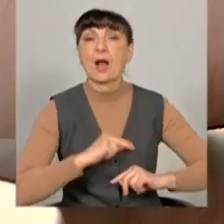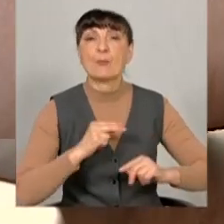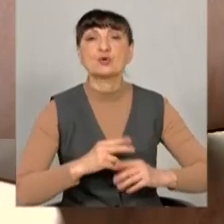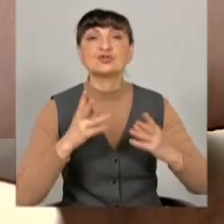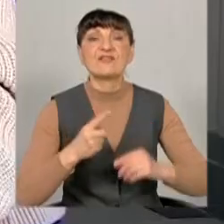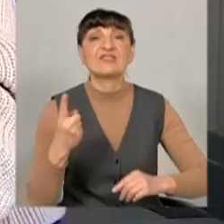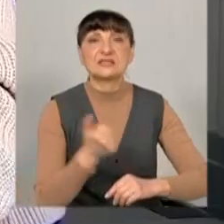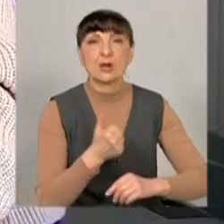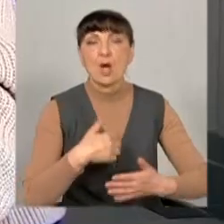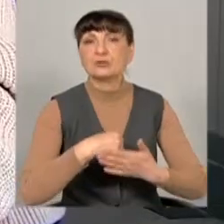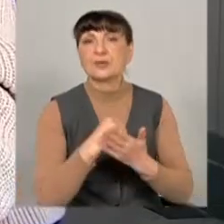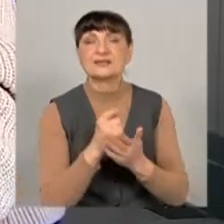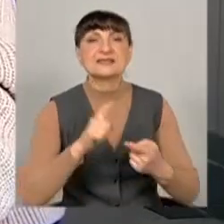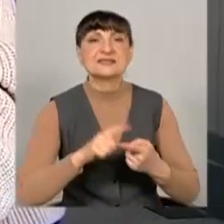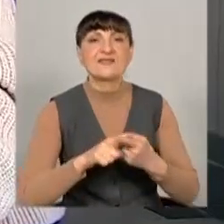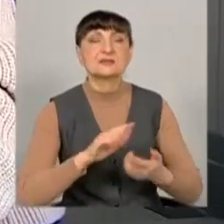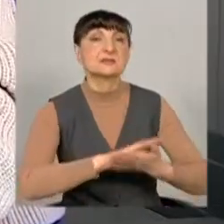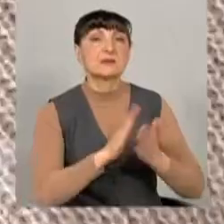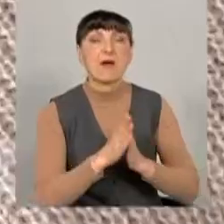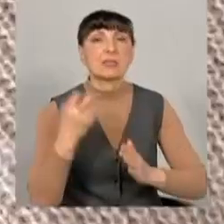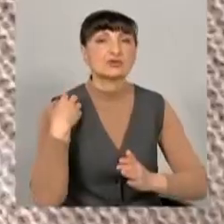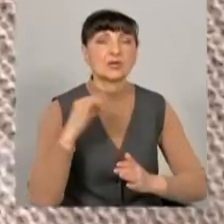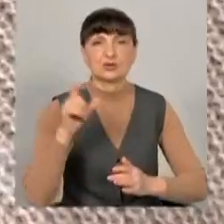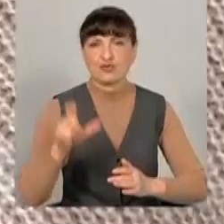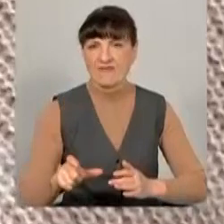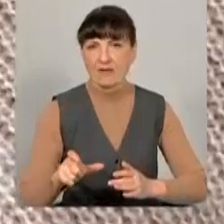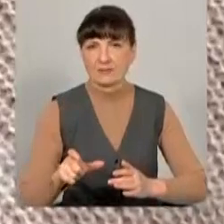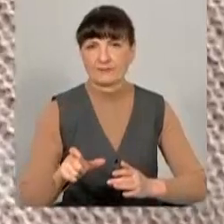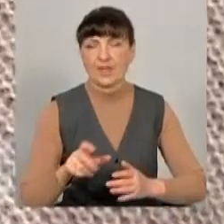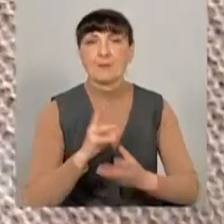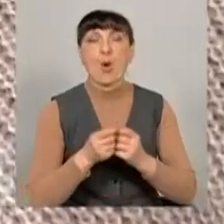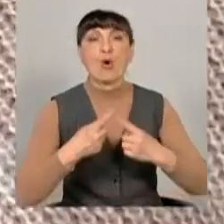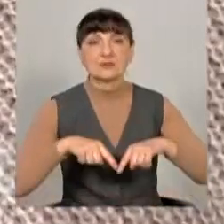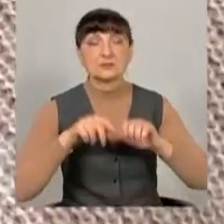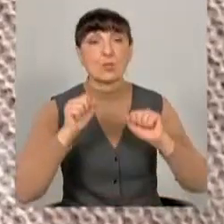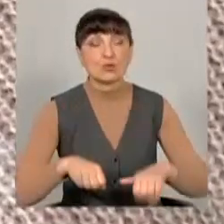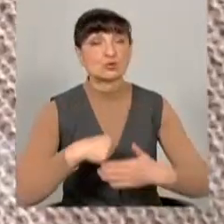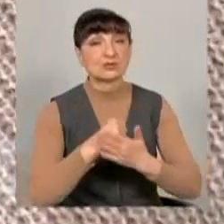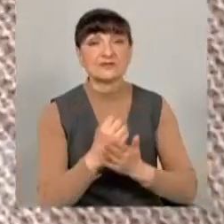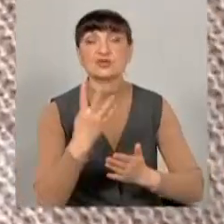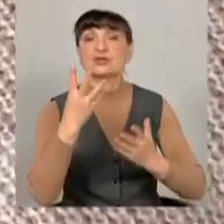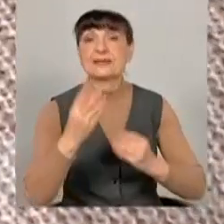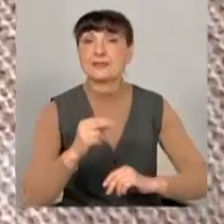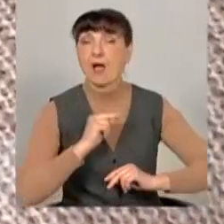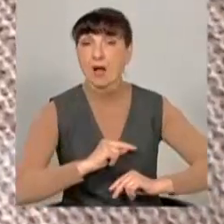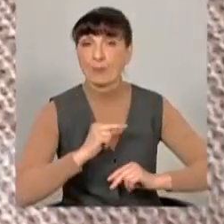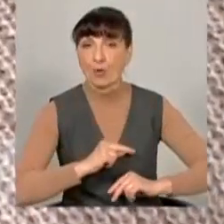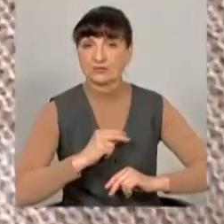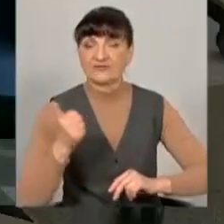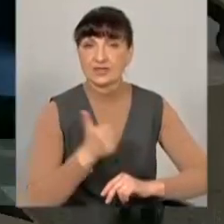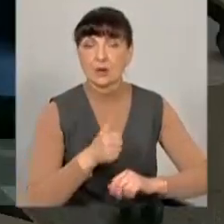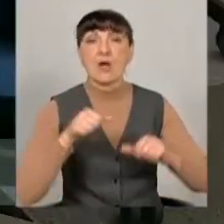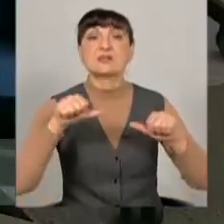неделю будет определяться по соглашению работодателя и работника. При этом организации могут установить четырехдневную рабочую неделю с